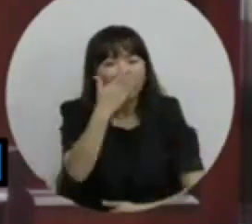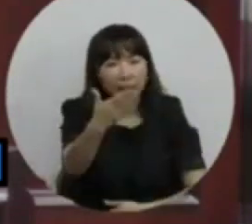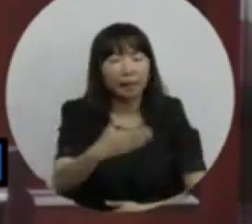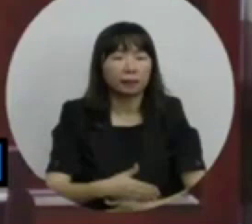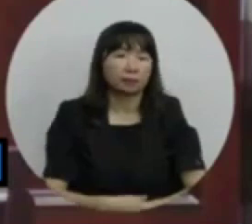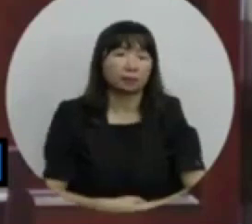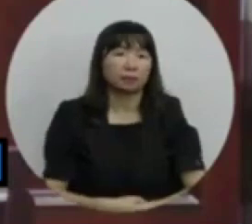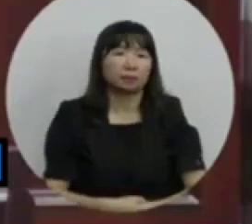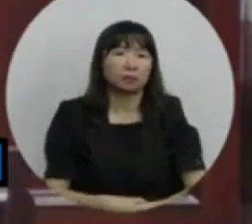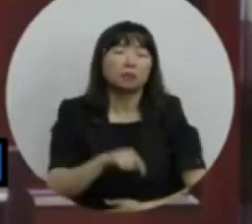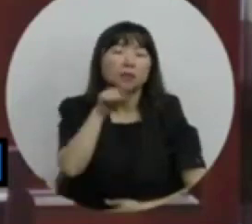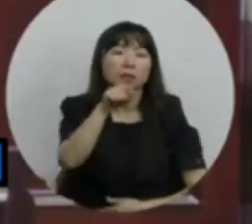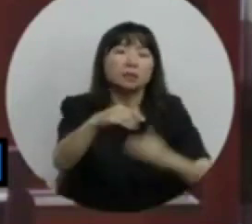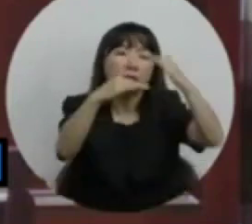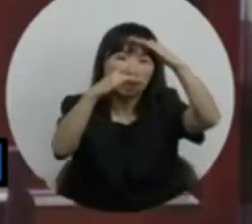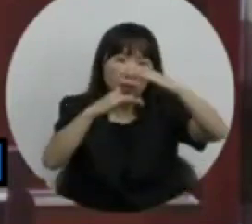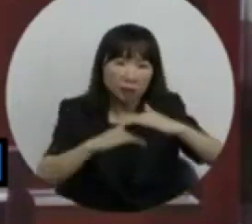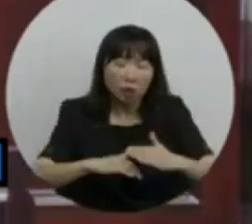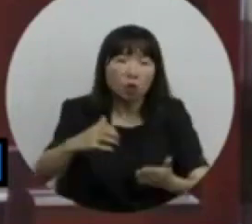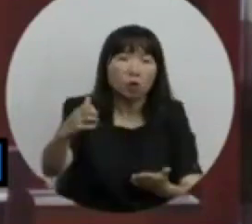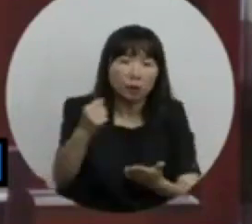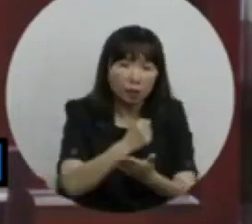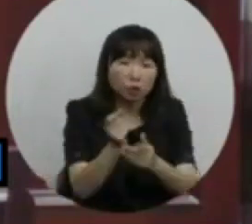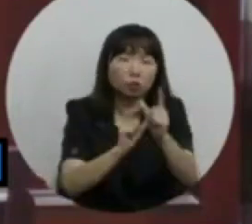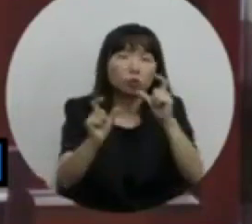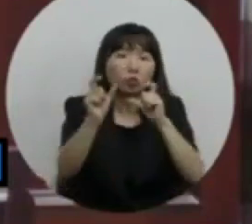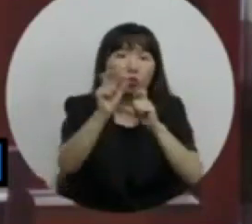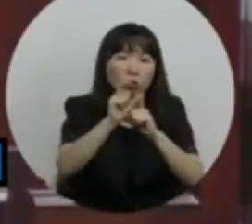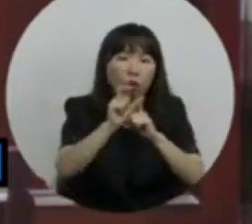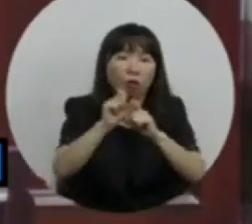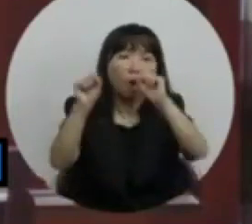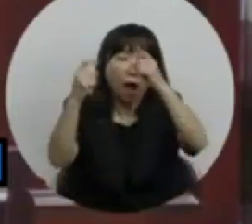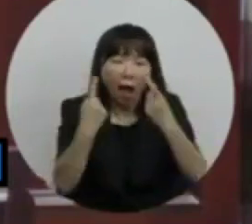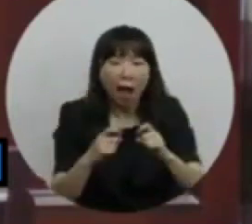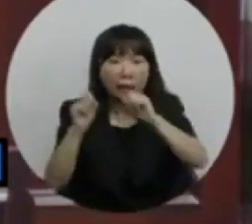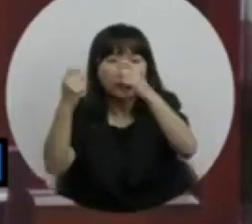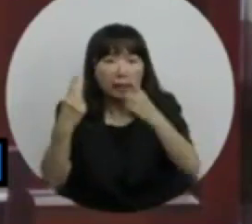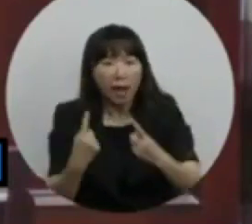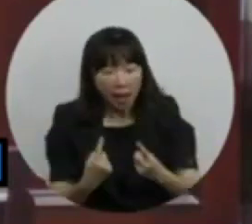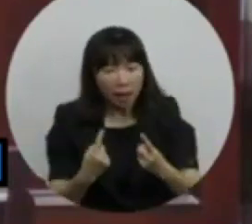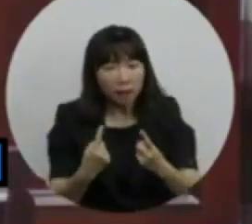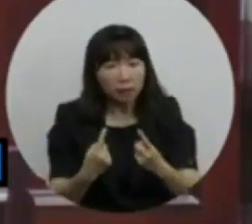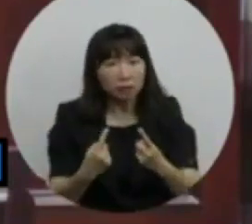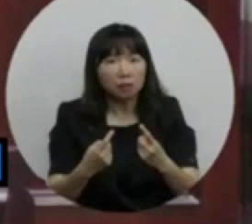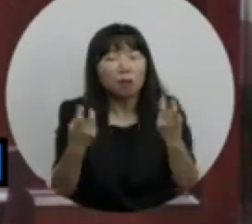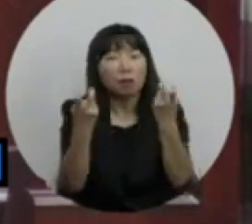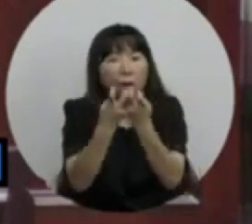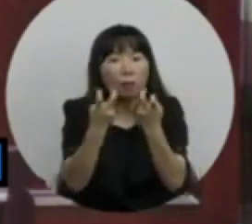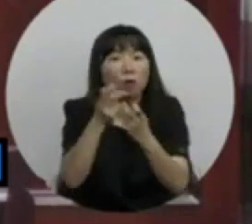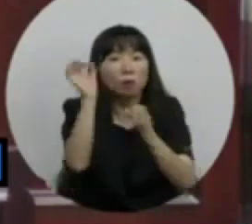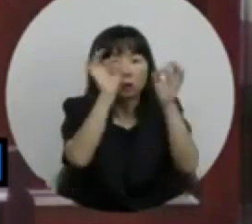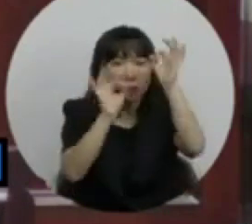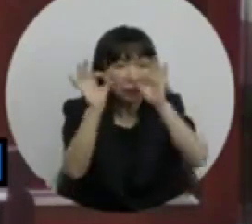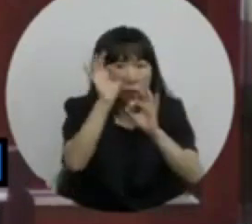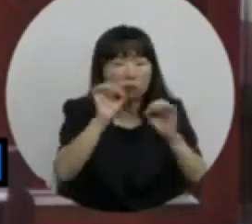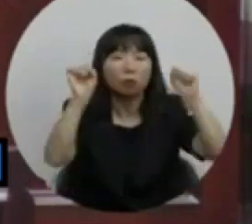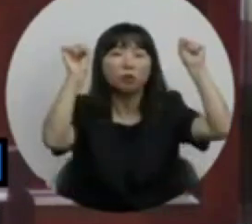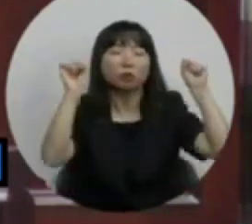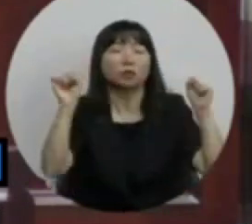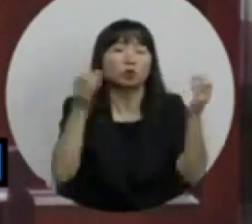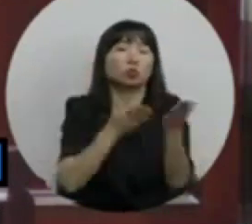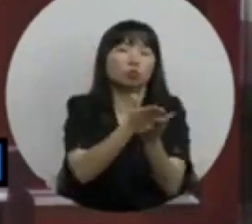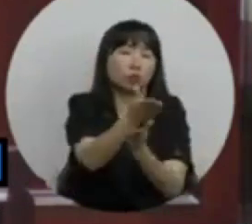내용을 가지고 좀 더 감면을 할 수 있는 법을 찾아서 우리가 수차례 체육부에다 문의를